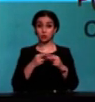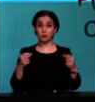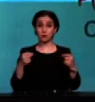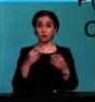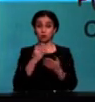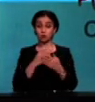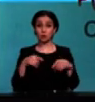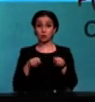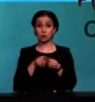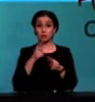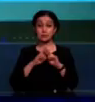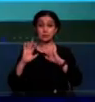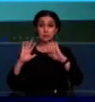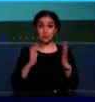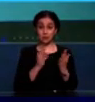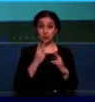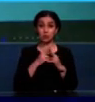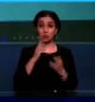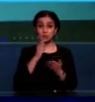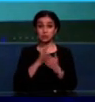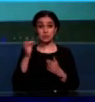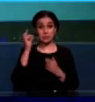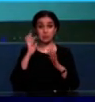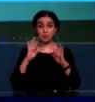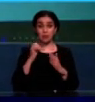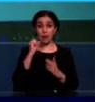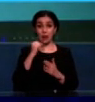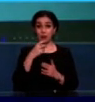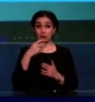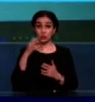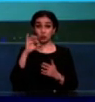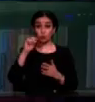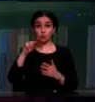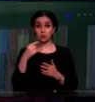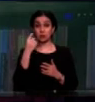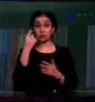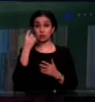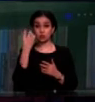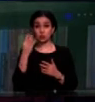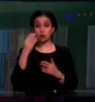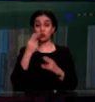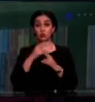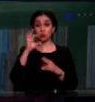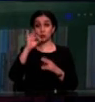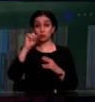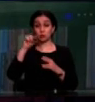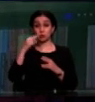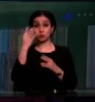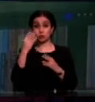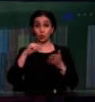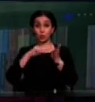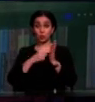пересечения независимых событий вероятность события А равна 0,4 умножить на